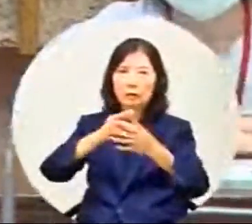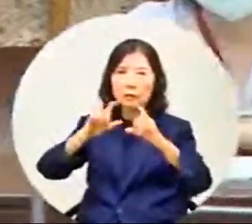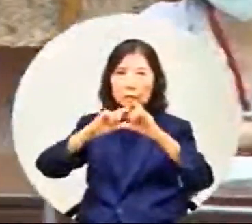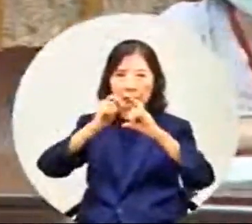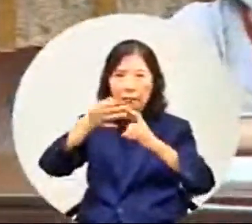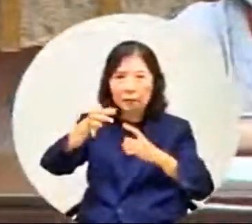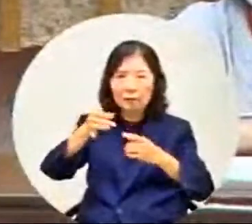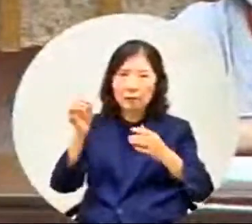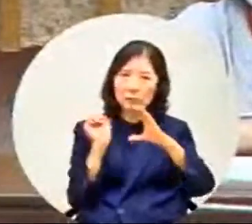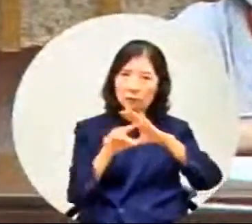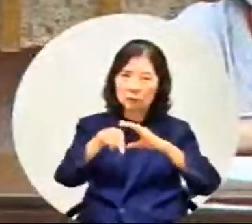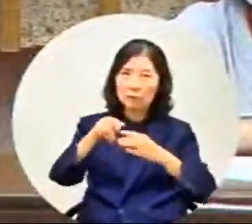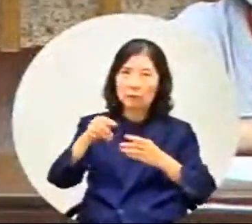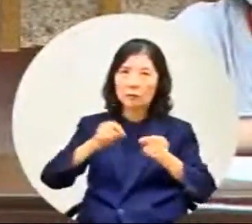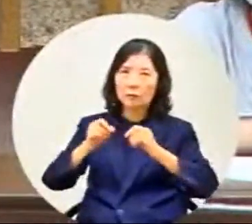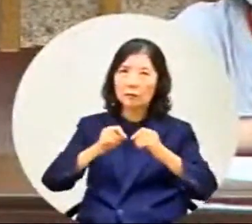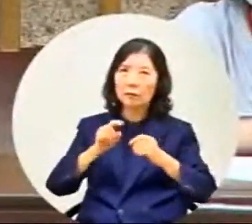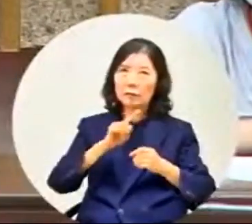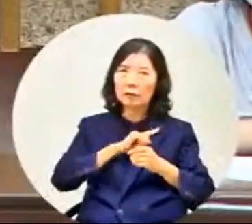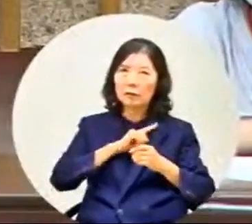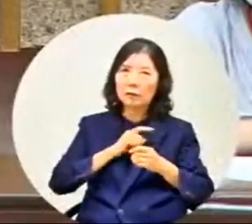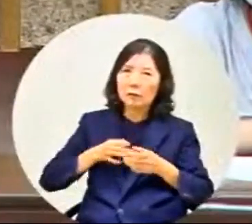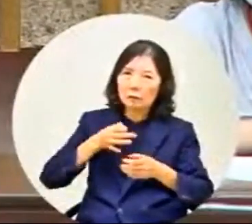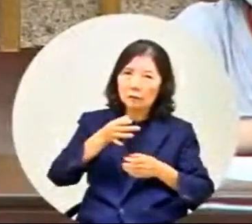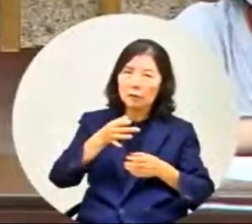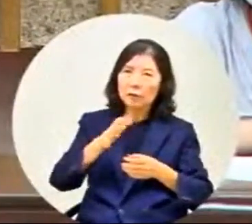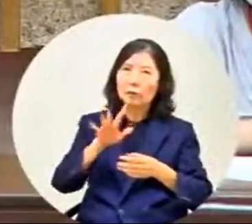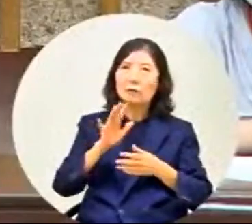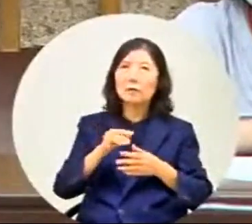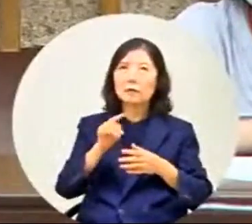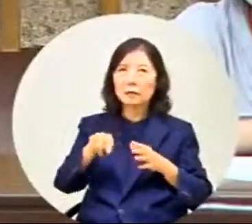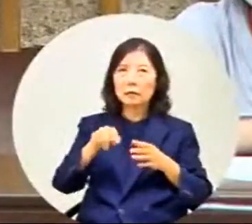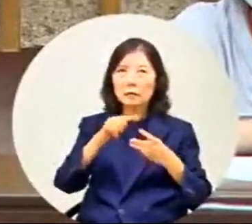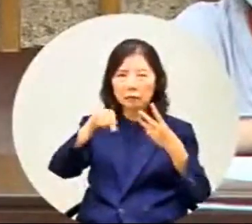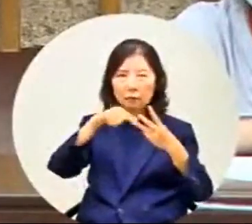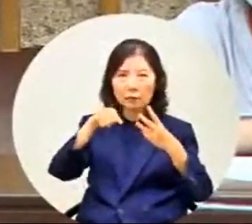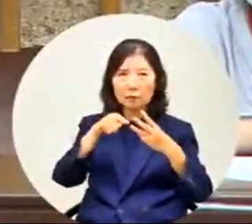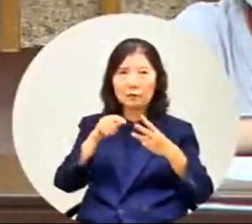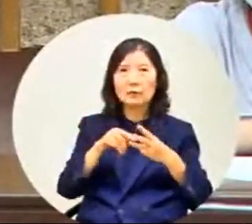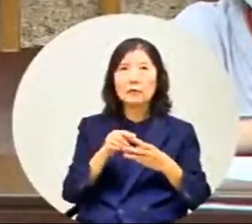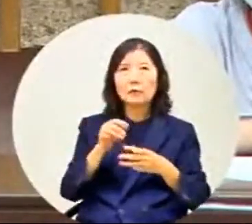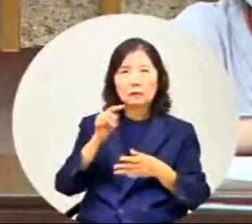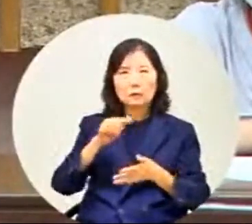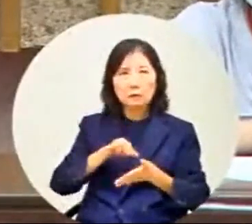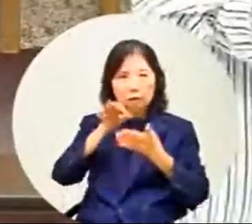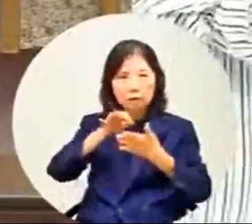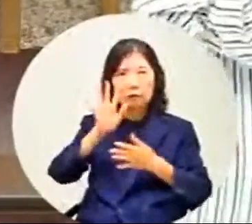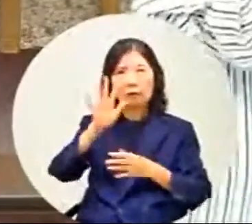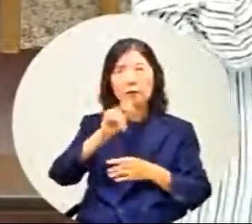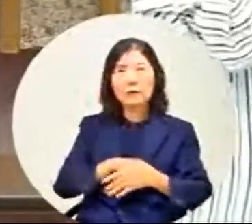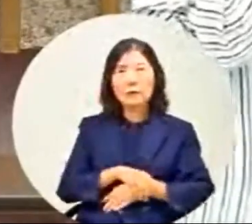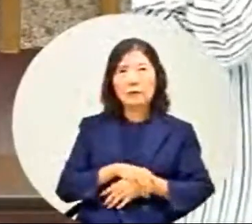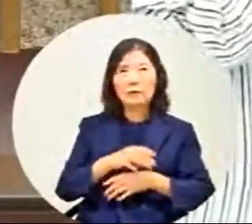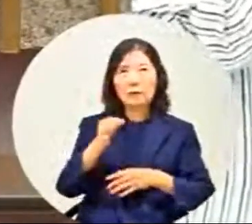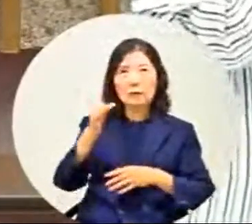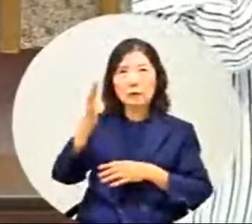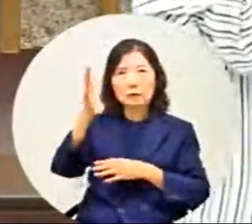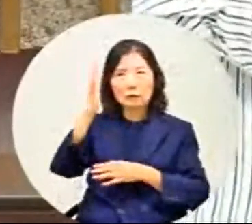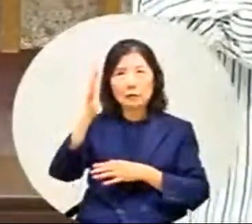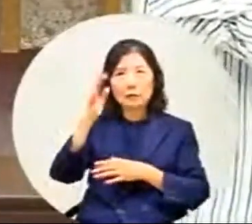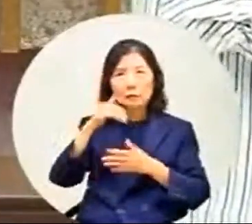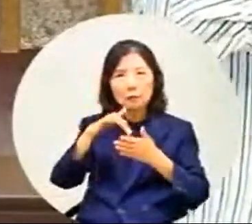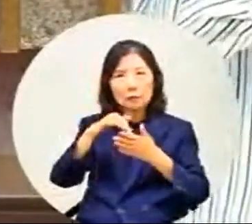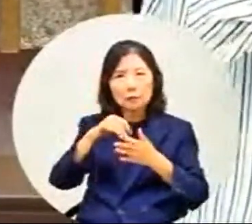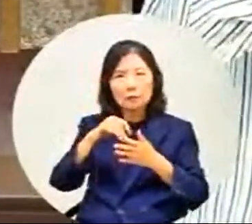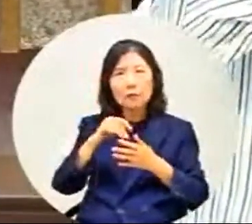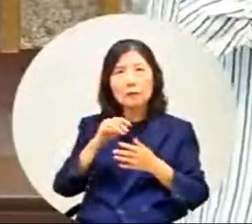不能也纳入这一案的一个自偿性的一个经费，所以我们主要大概是有这三点的一个意见。 所以你担心他的财政的计算的方